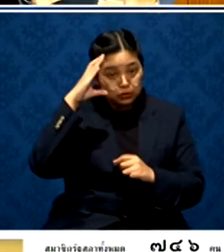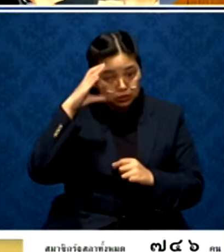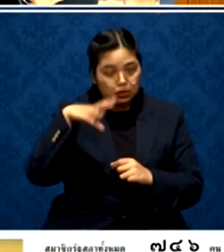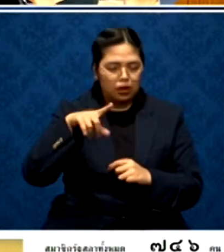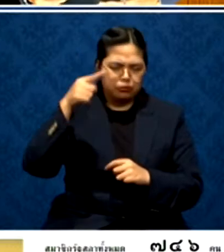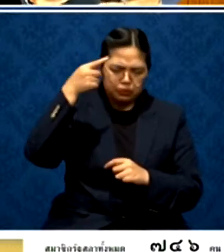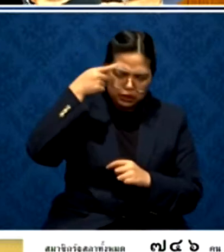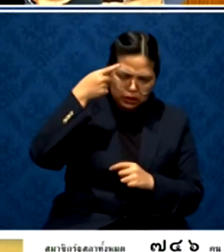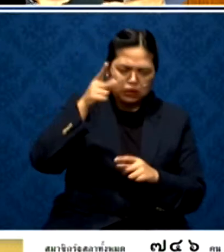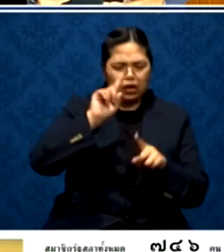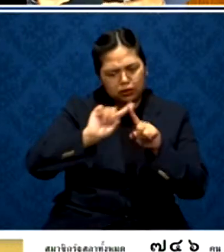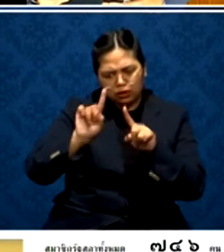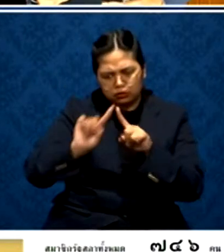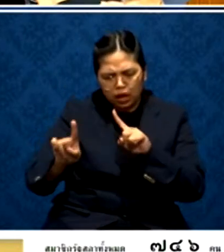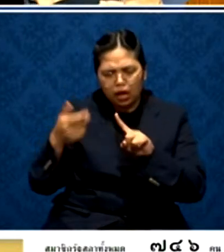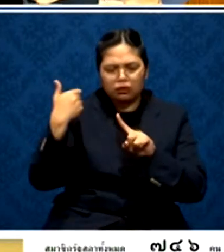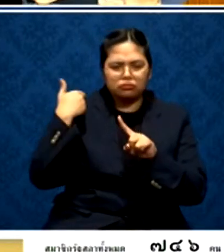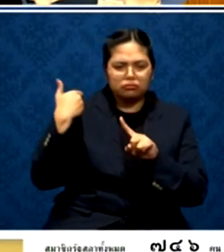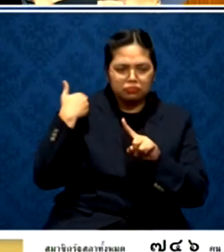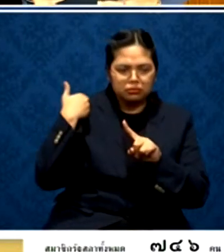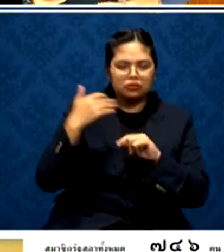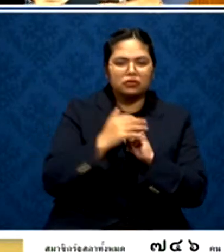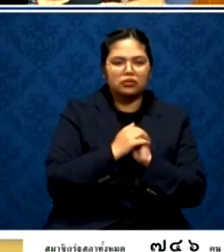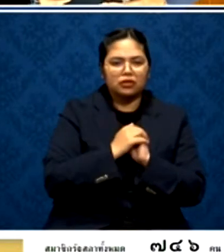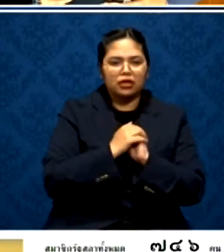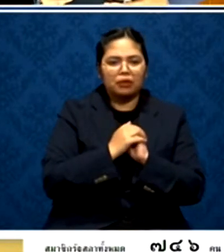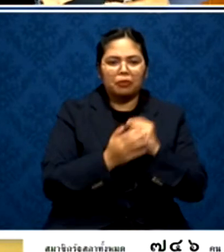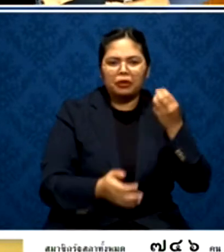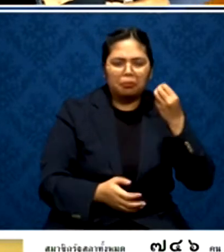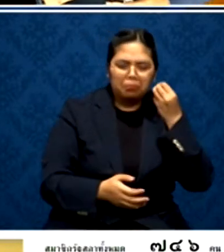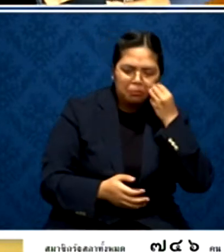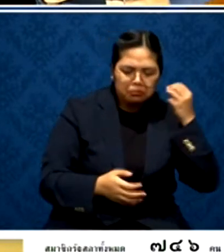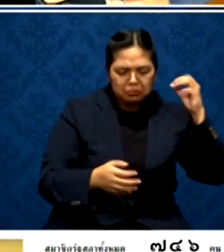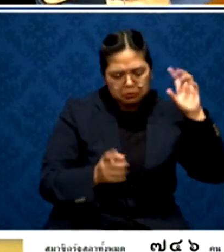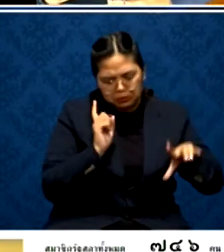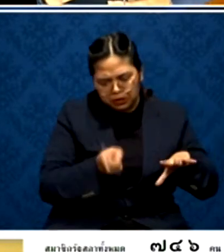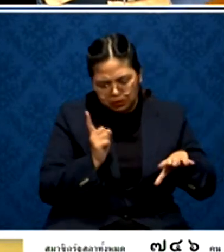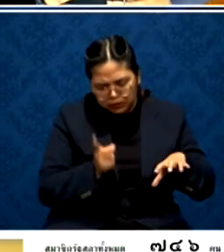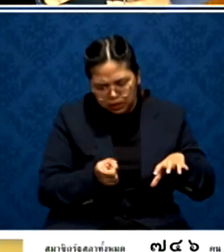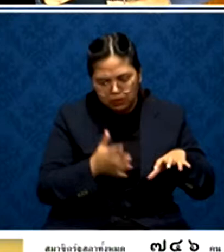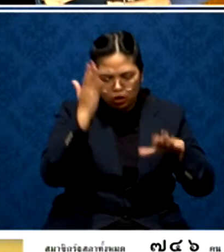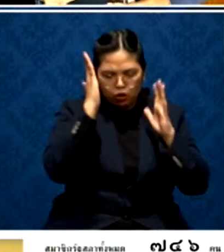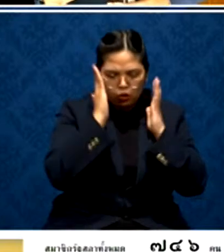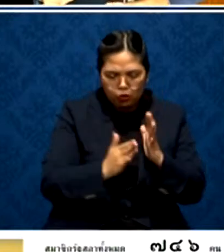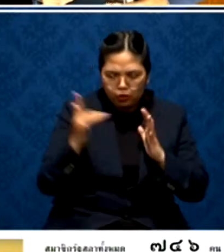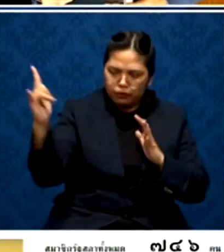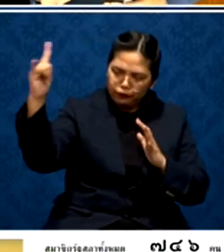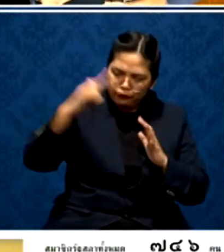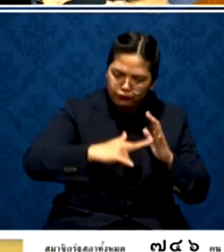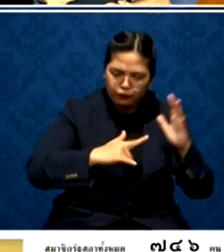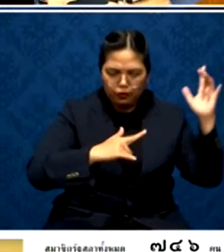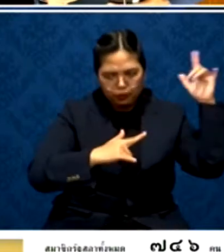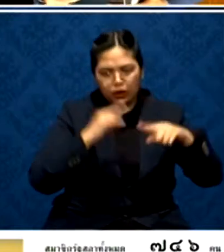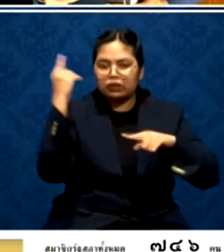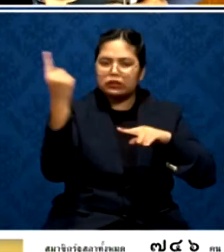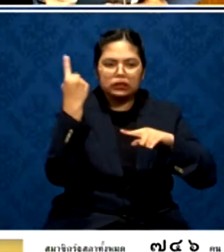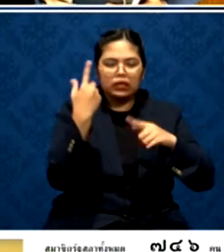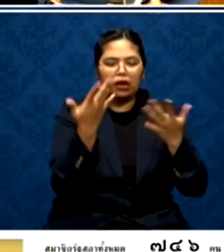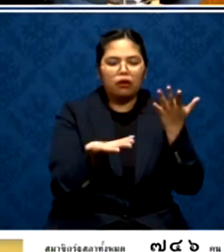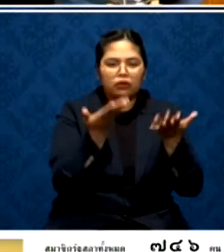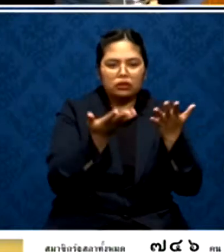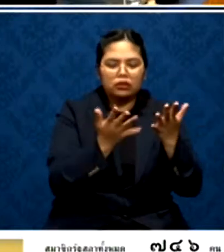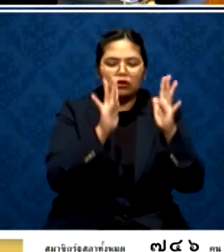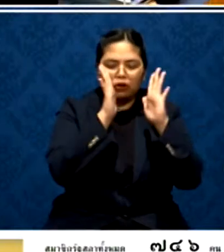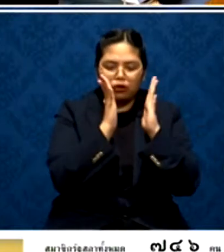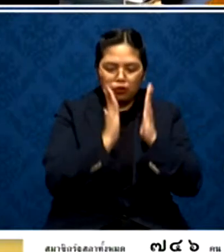ดจากผู้ที่อยู่อาศัยเดิมอยู่แล้วผู้คนที่เดินทางเข้ามาทำงานท่องเที่ยวหรือย้ายถิ่นฐาน